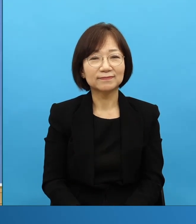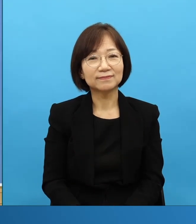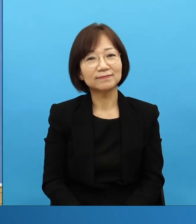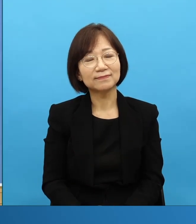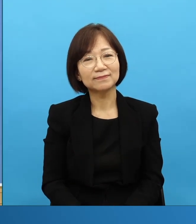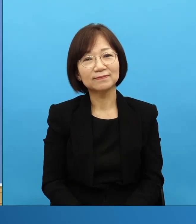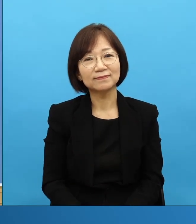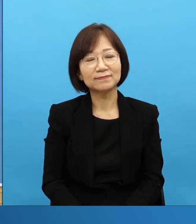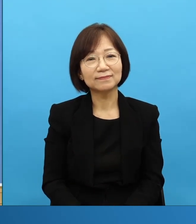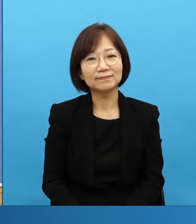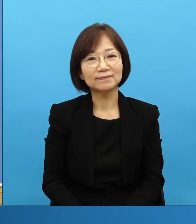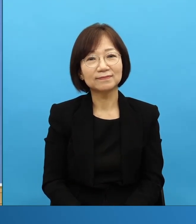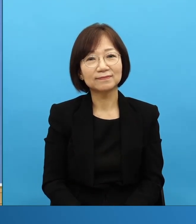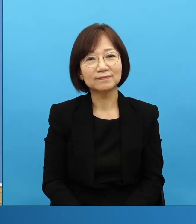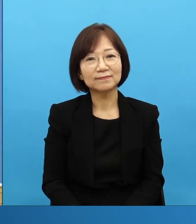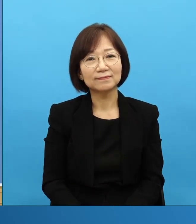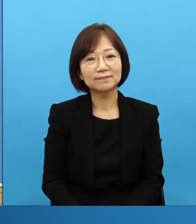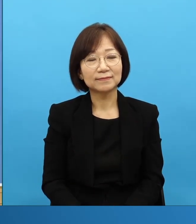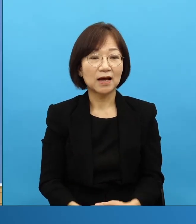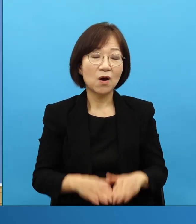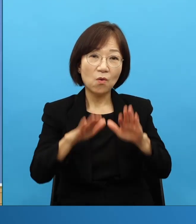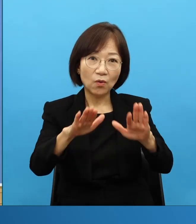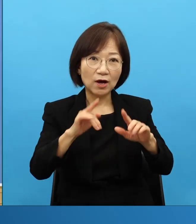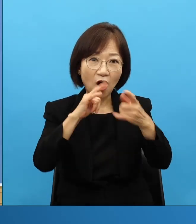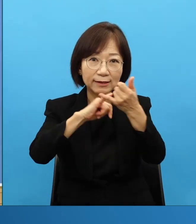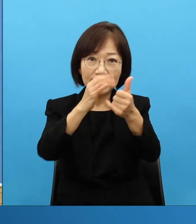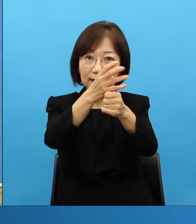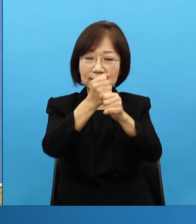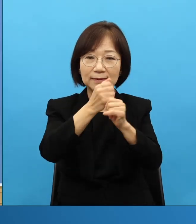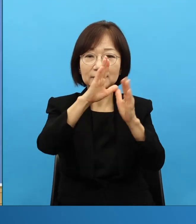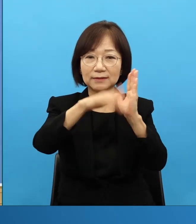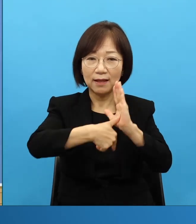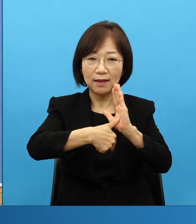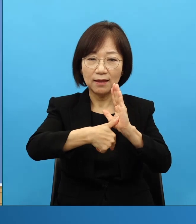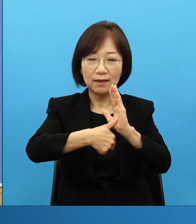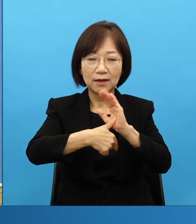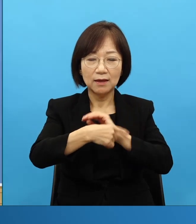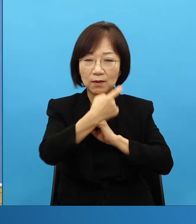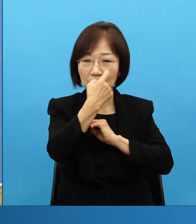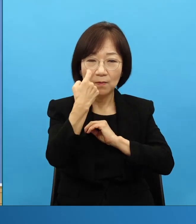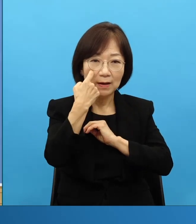이 언약을 붙잡으면 반드시 세 가지가 보입니다. Then, if you make this, you start to see